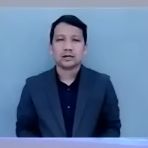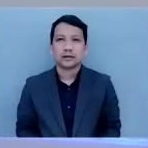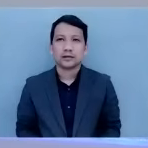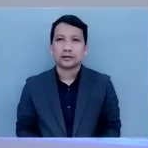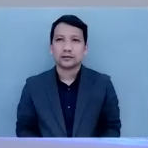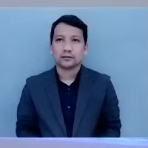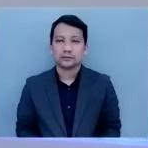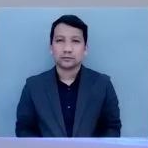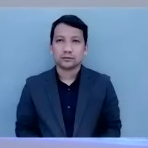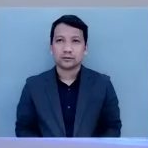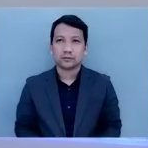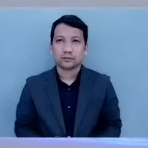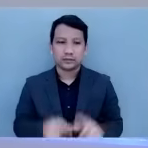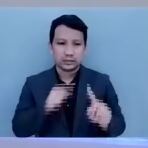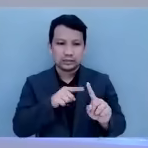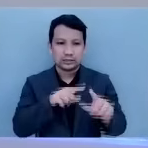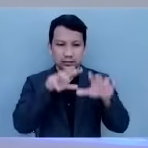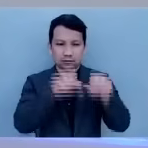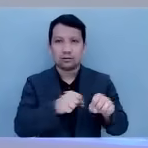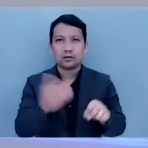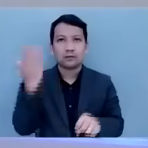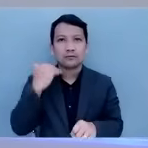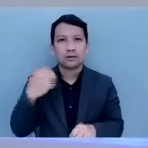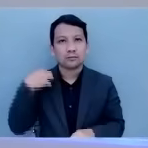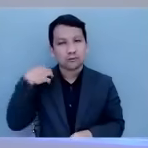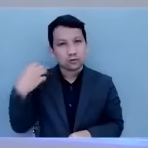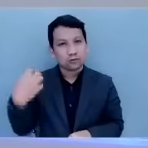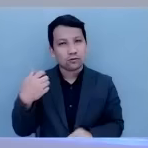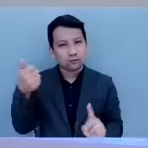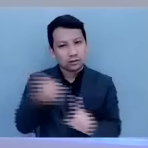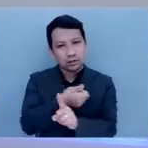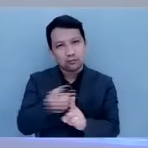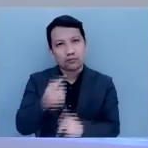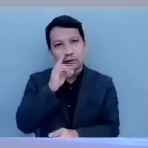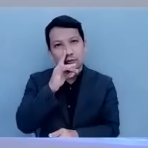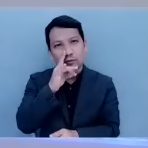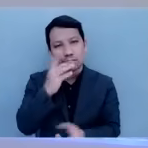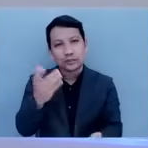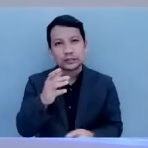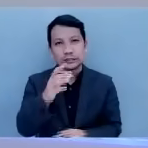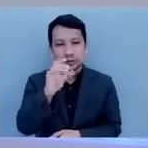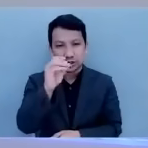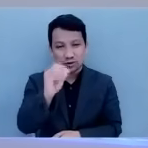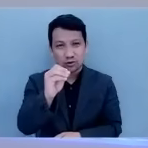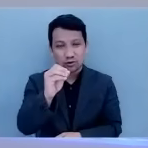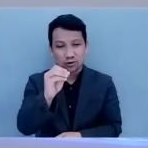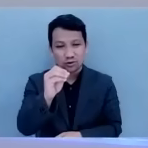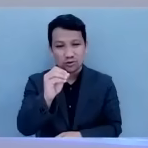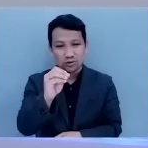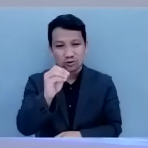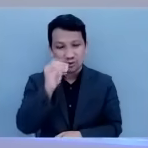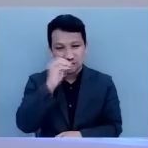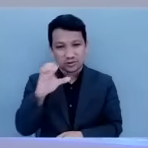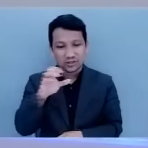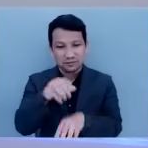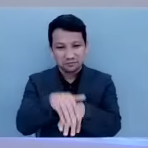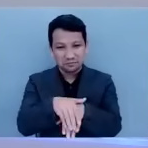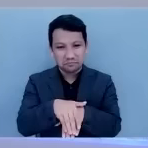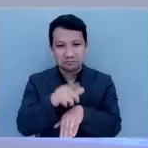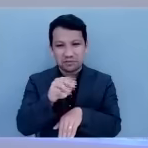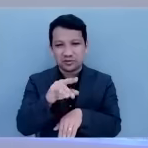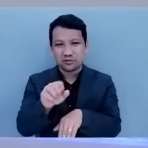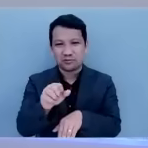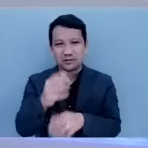Pinakulong sa Senado ang isa sa mga dating amo ng inabuso manong kasambahay sa Occidental Mindoro. Nag-init din ang ulo ng mga